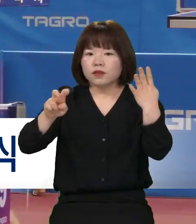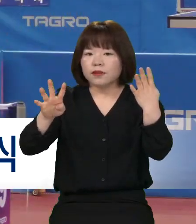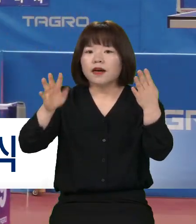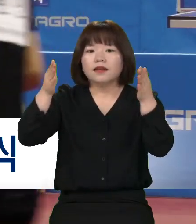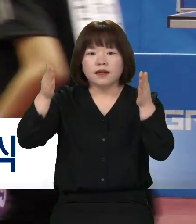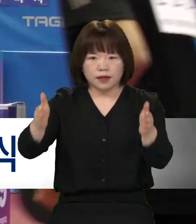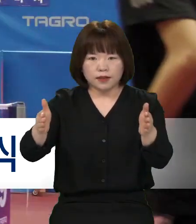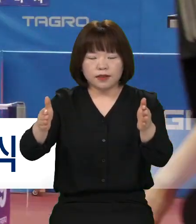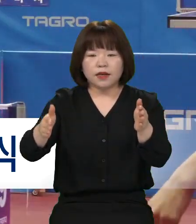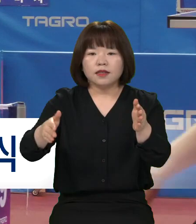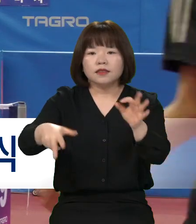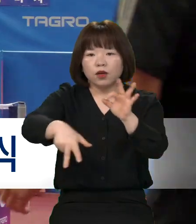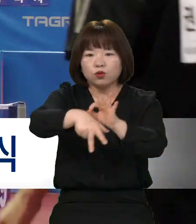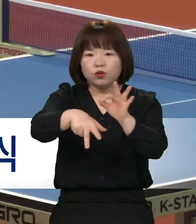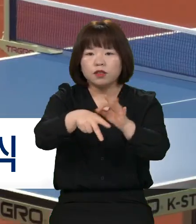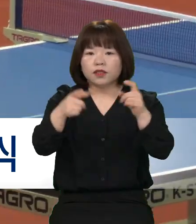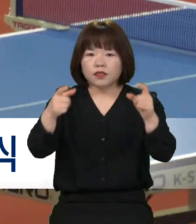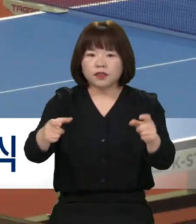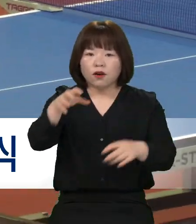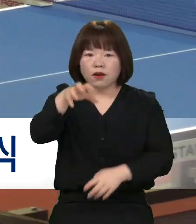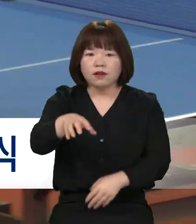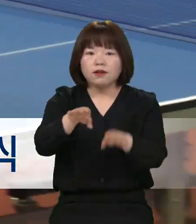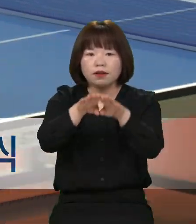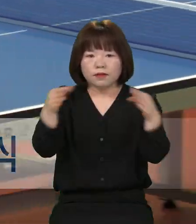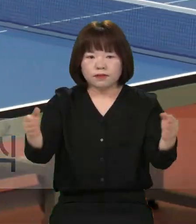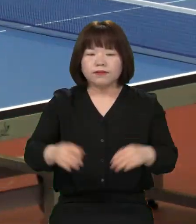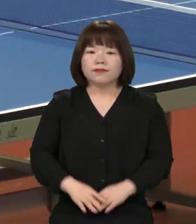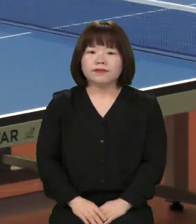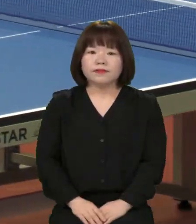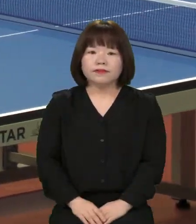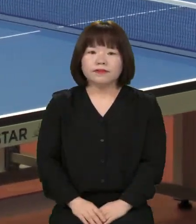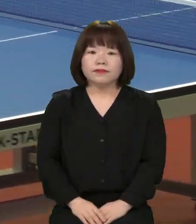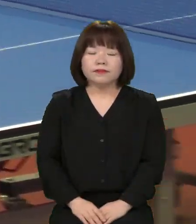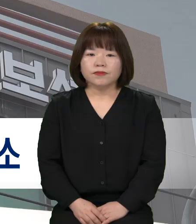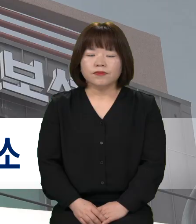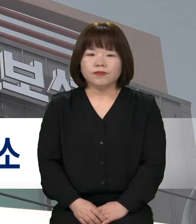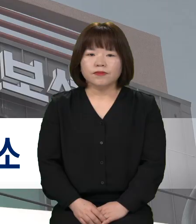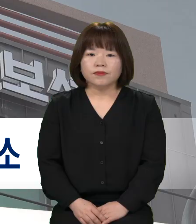24일까지 4일간 울진군 일원에서 열립니다